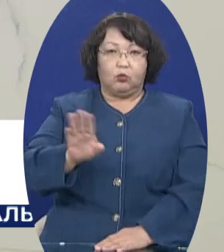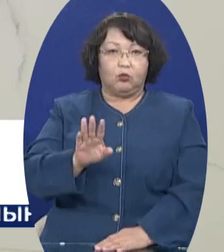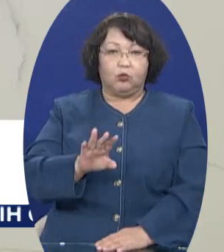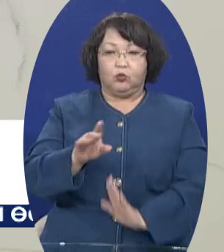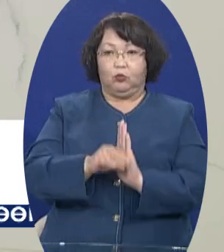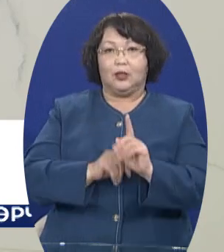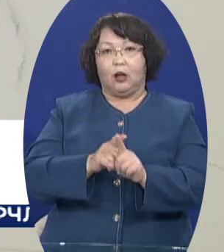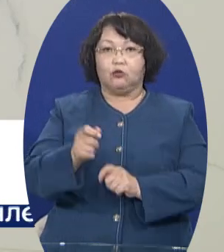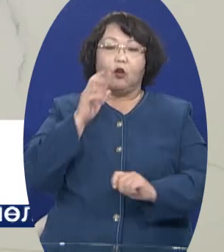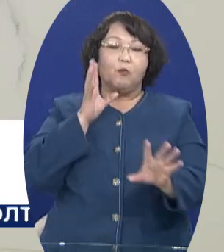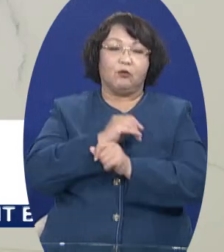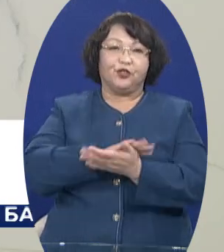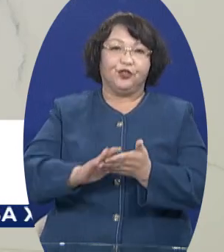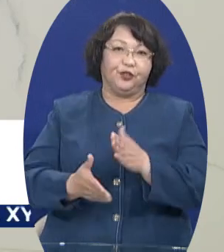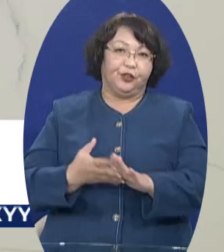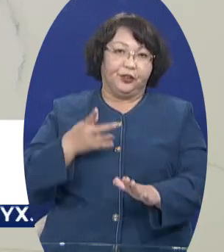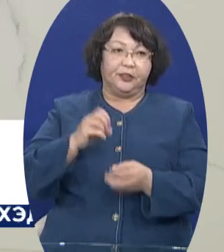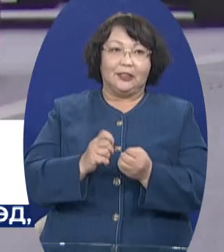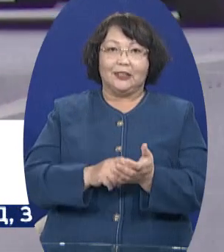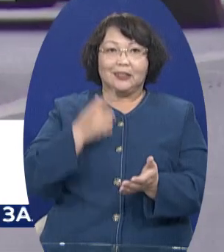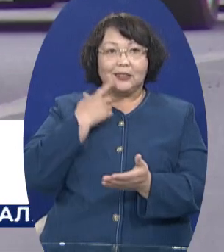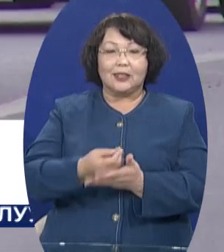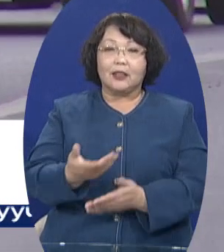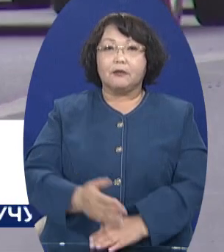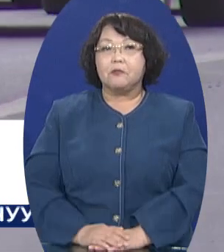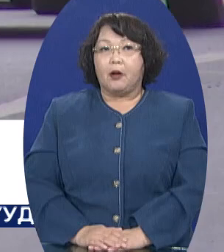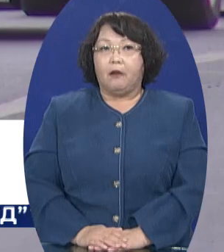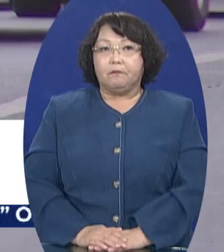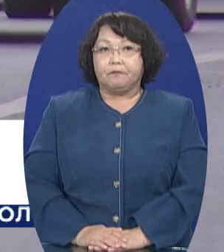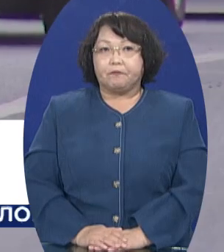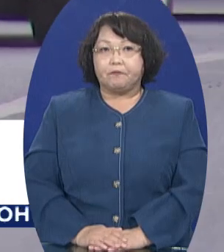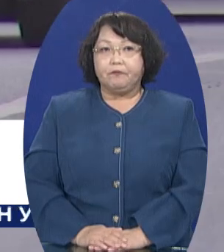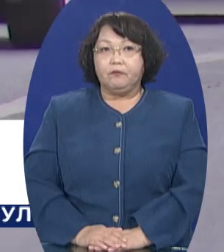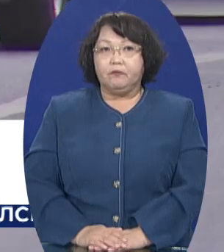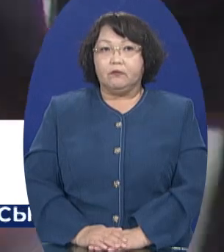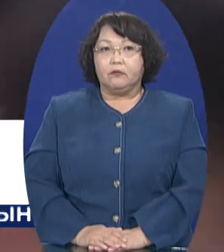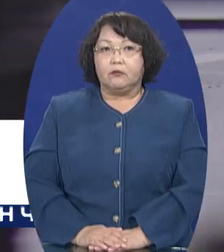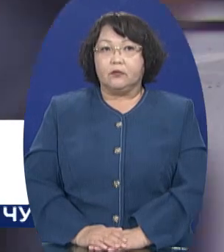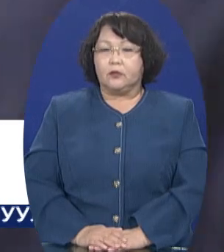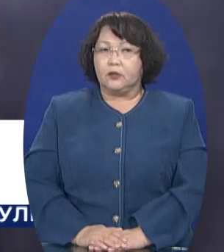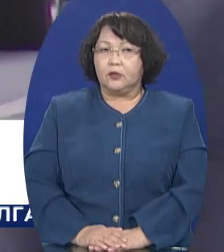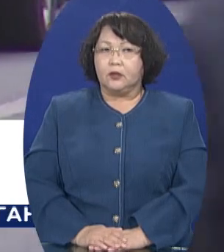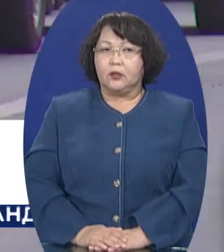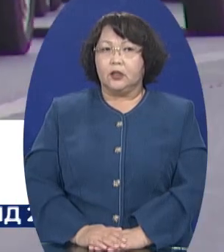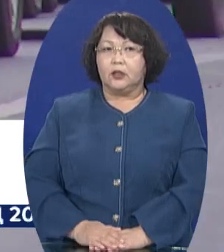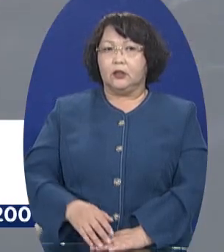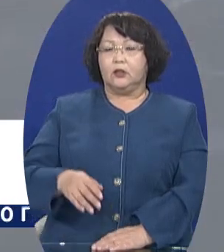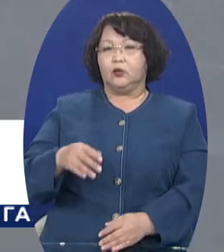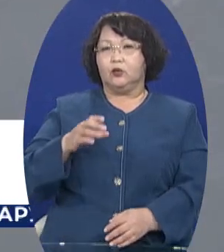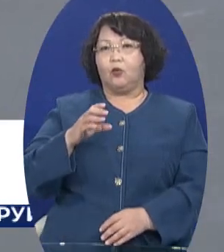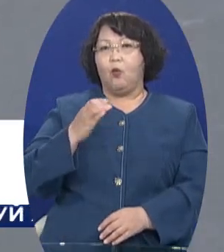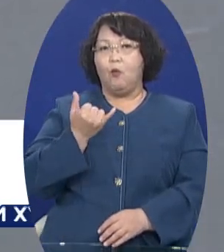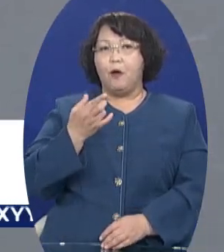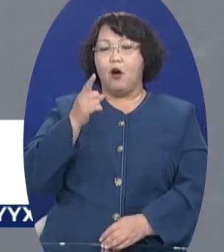шинжилгээ хийх шаардлагатай байна гэдэг үндслийг бол төвшөөрөнд тавьж байгаа. За мөн бас төвжирлийн сайд Сүхбаатарын санаачилсан Улаанбаатар